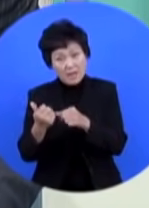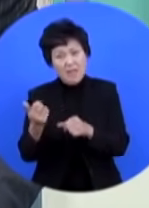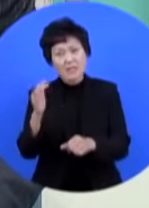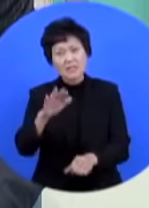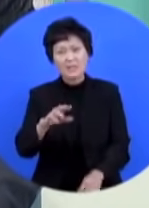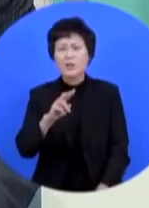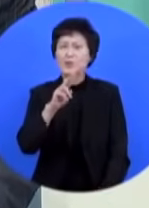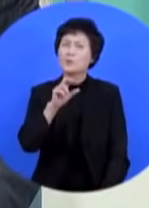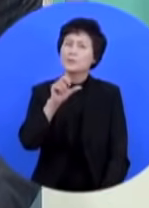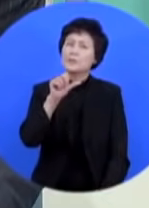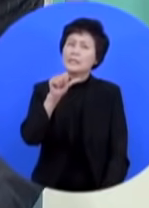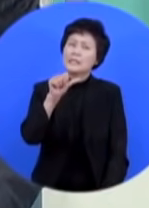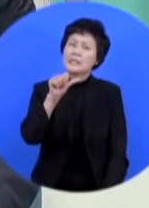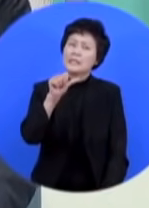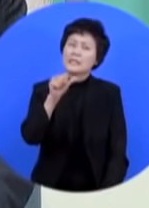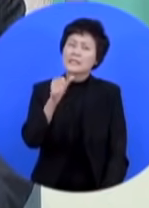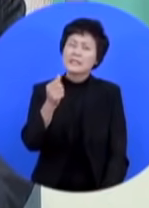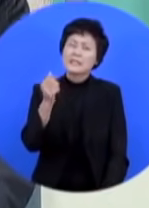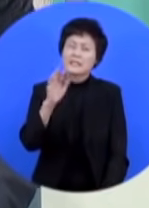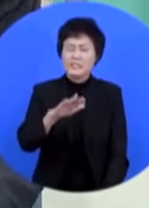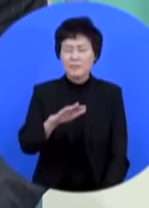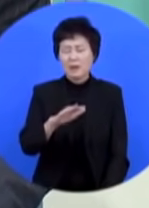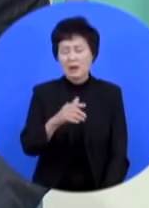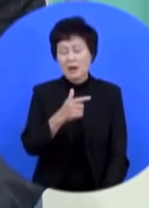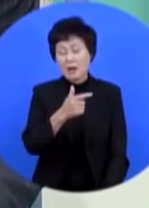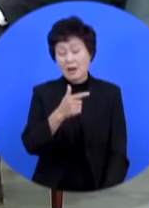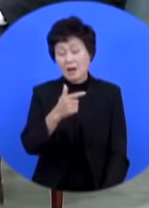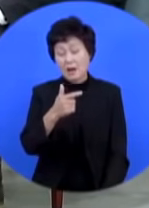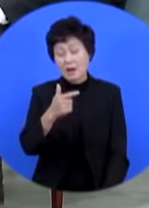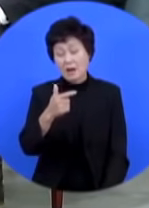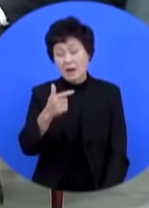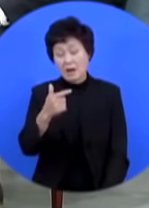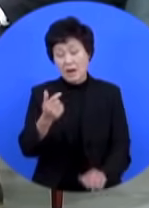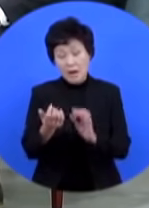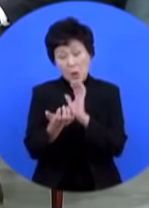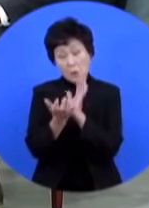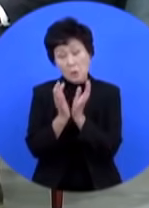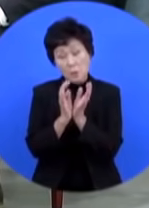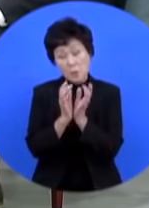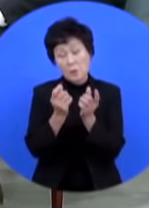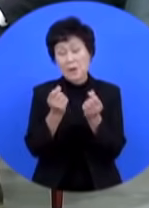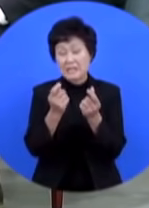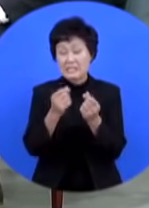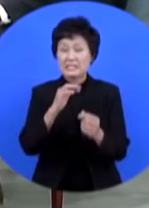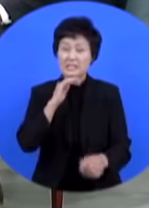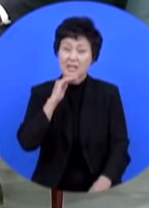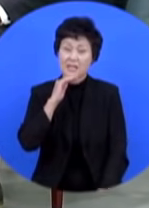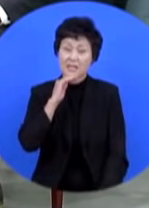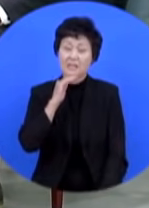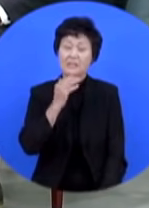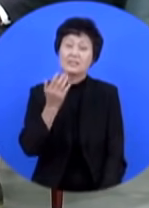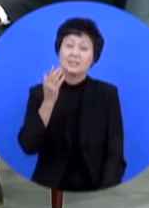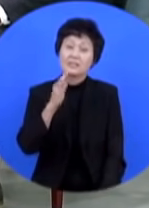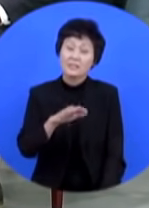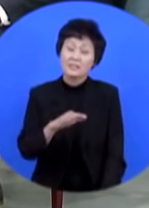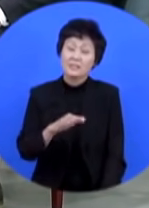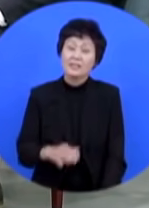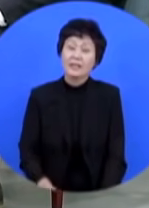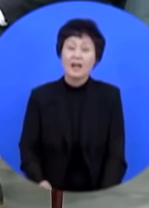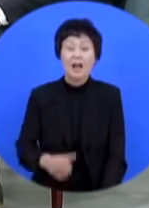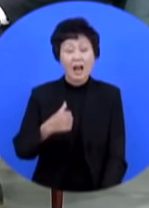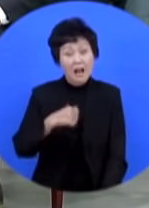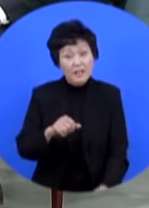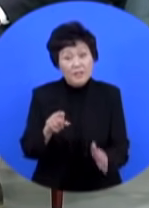25살이면은 참 정말 아주 꽃인데. 우리 그 요한이의 신앙은